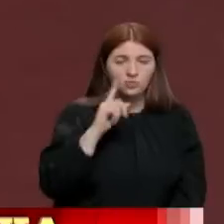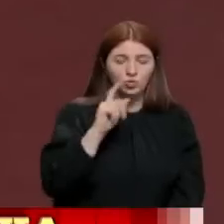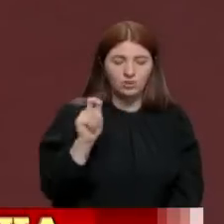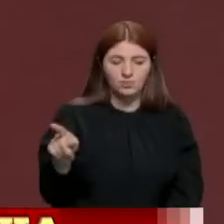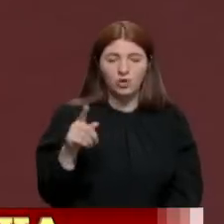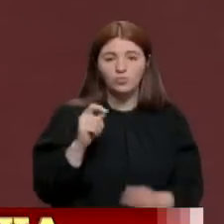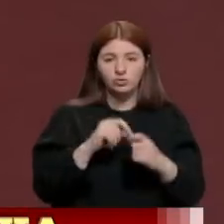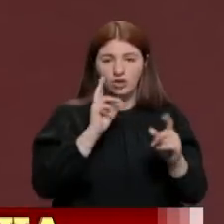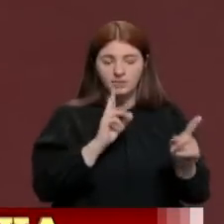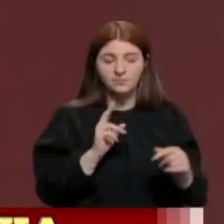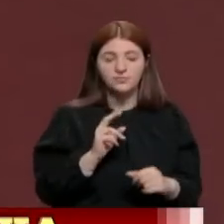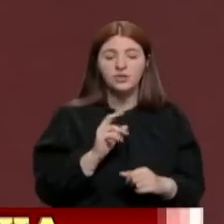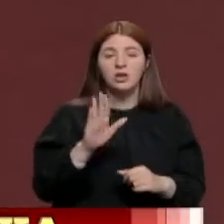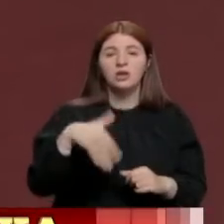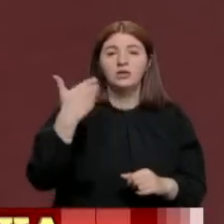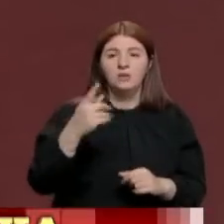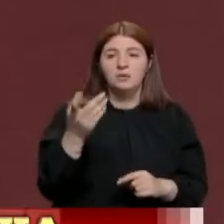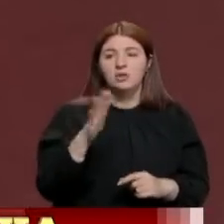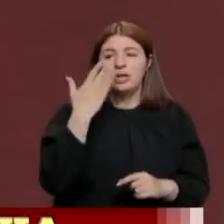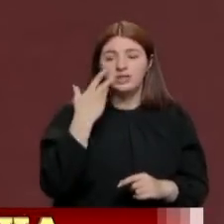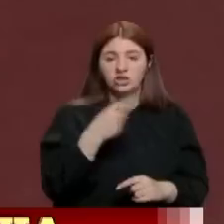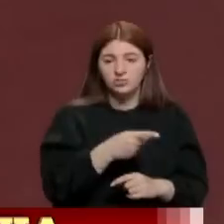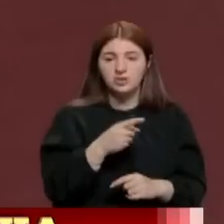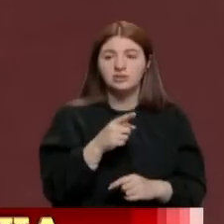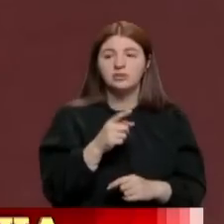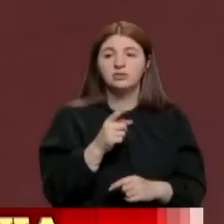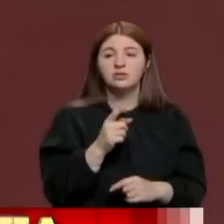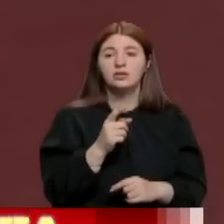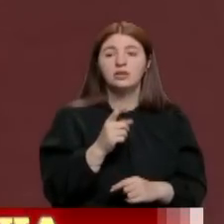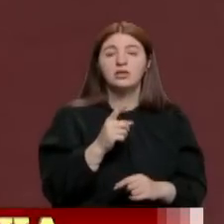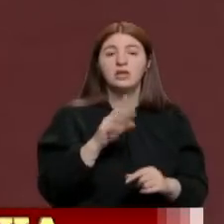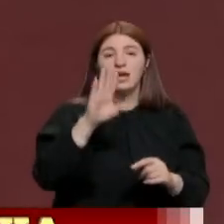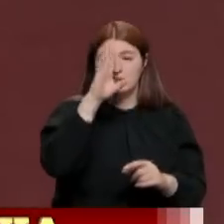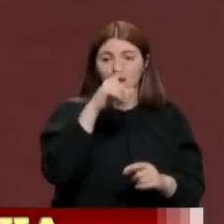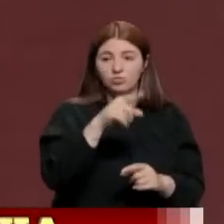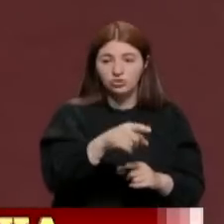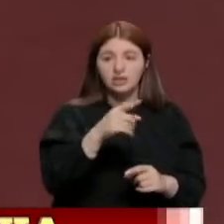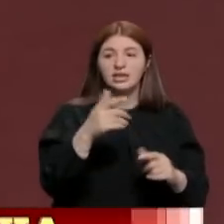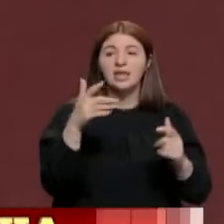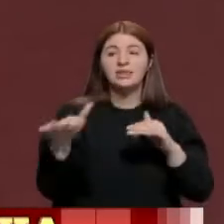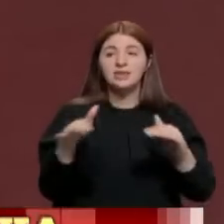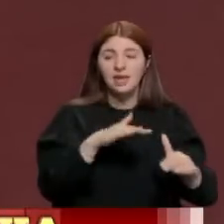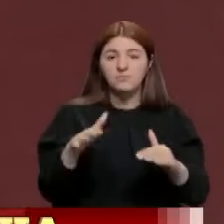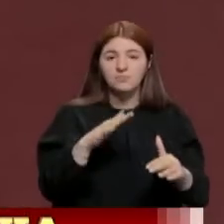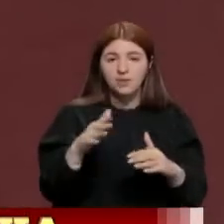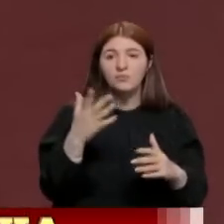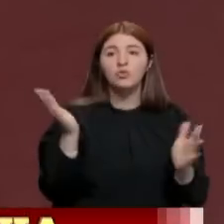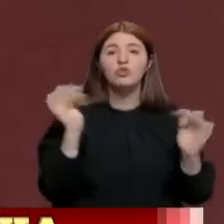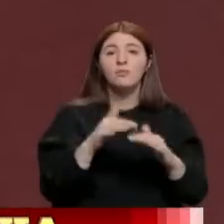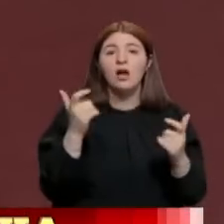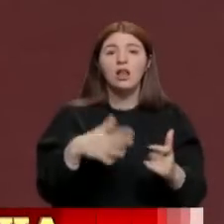soruyor Burcu Hanım. Sonra bir başka izleyicimiz de İstanbul'daki deprem toplanma alanları ne